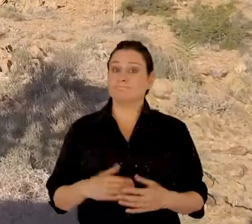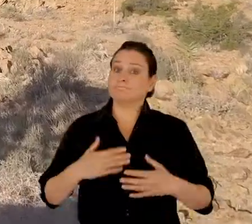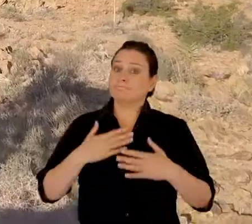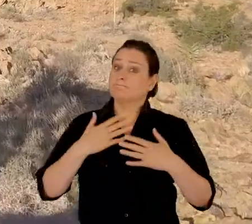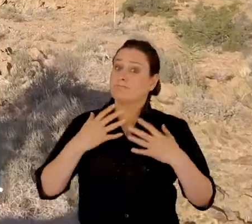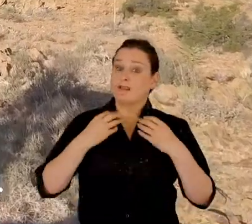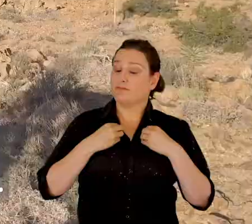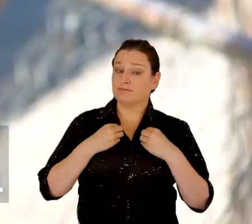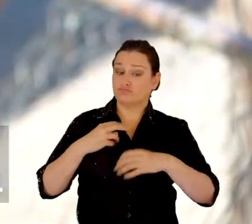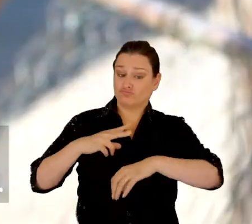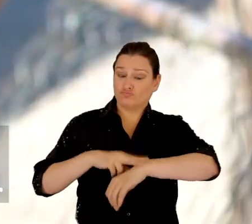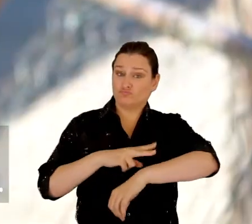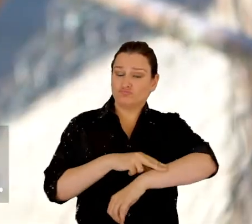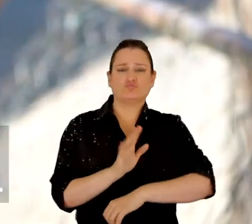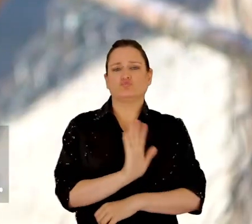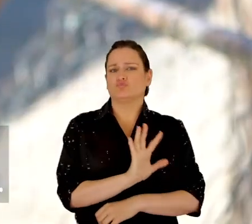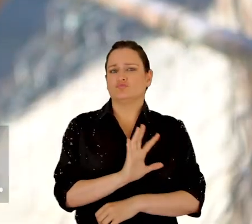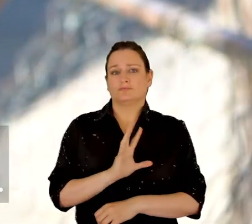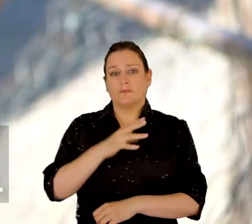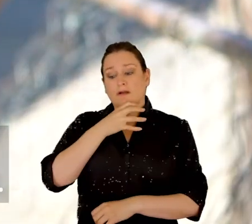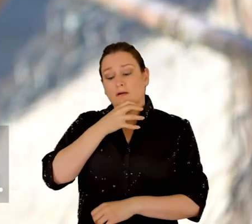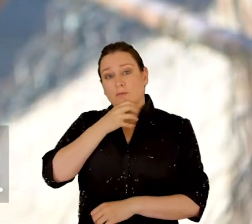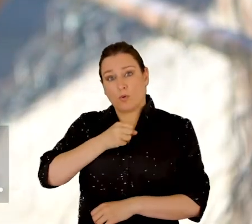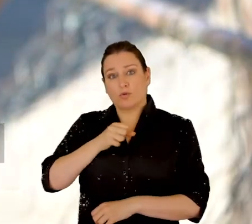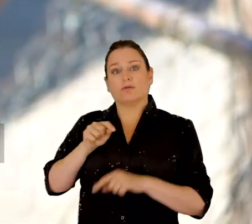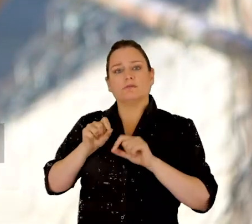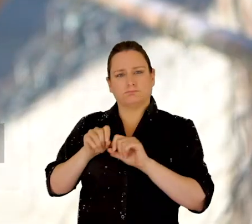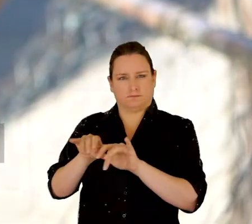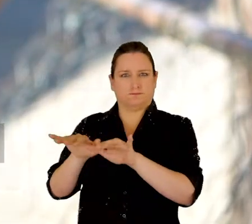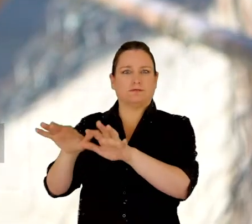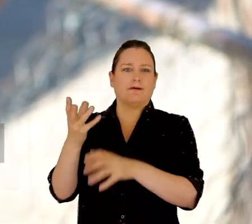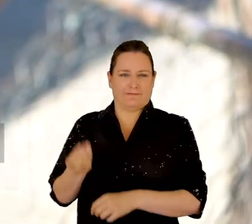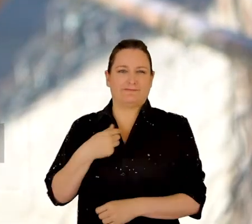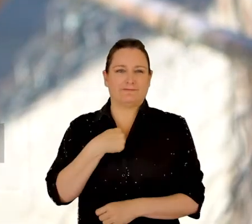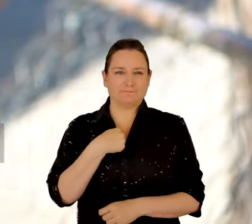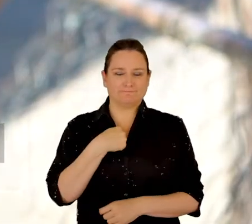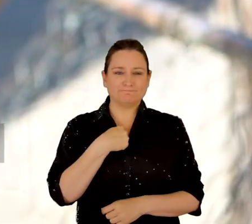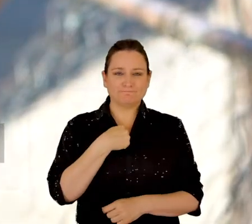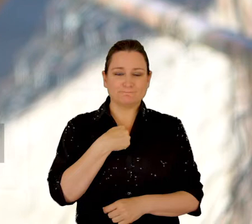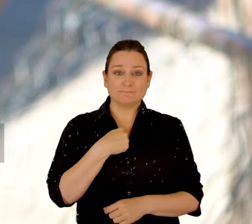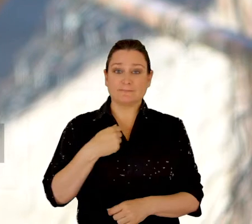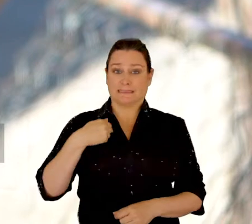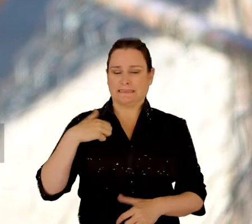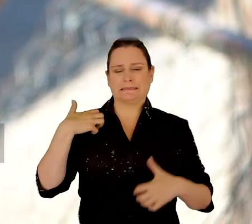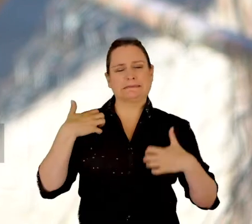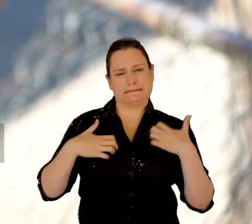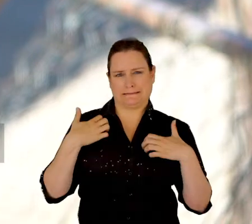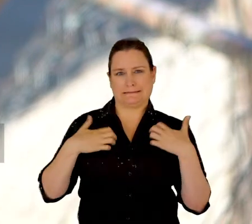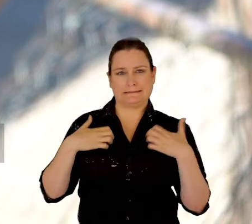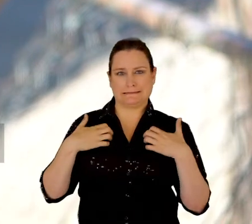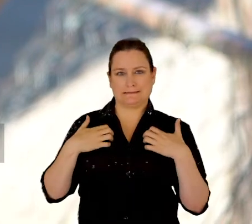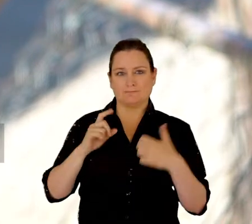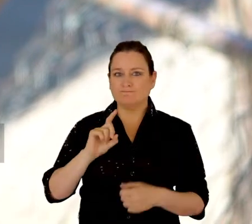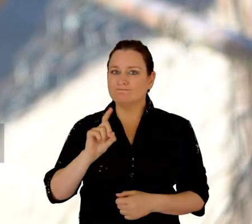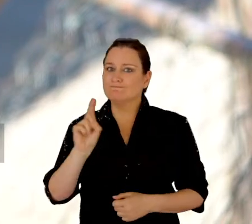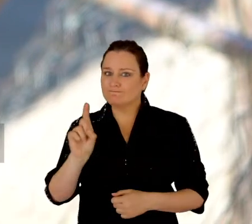Ons het nie wel skape gehad, maar ons het poke gehad en het ons met die poke geboer. Vir my was dit as gewoonlik, was dit eindelijk